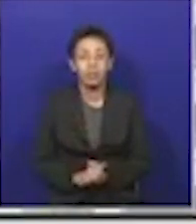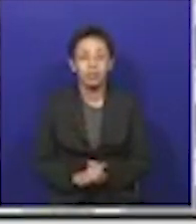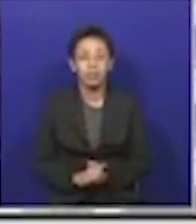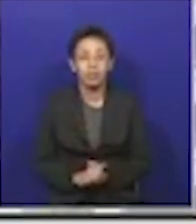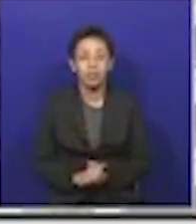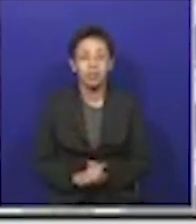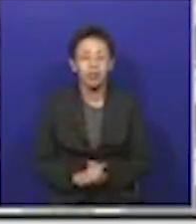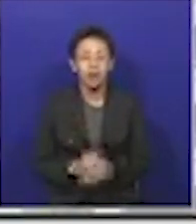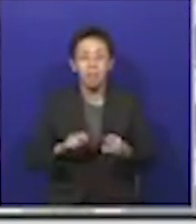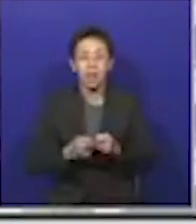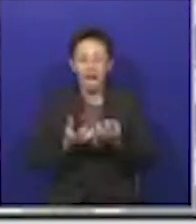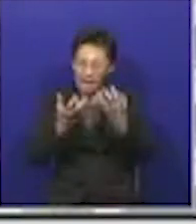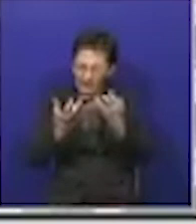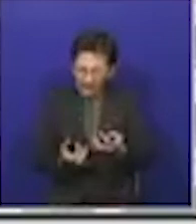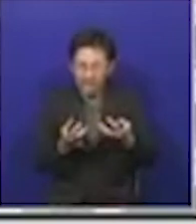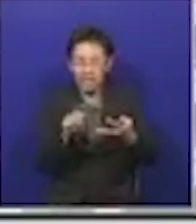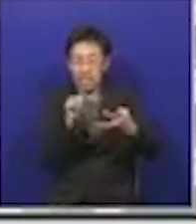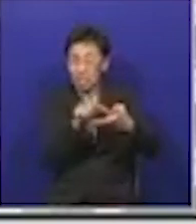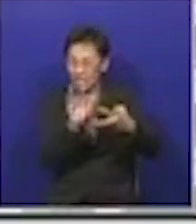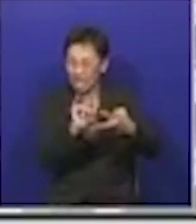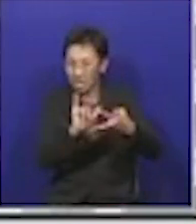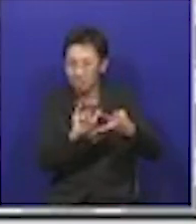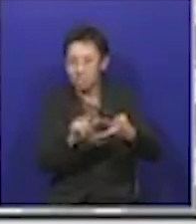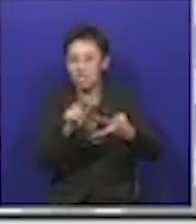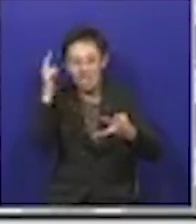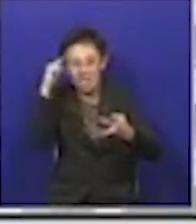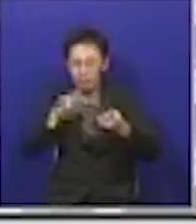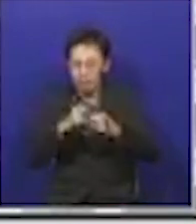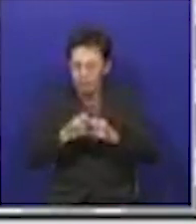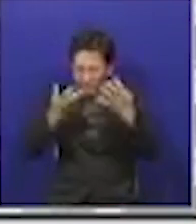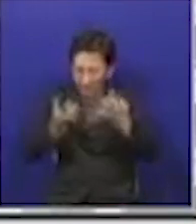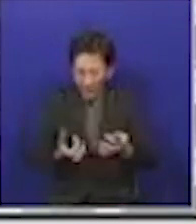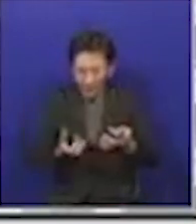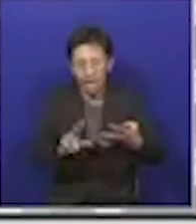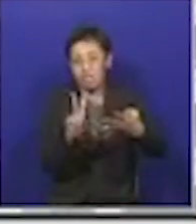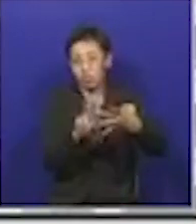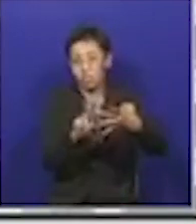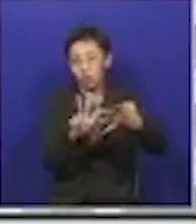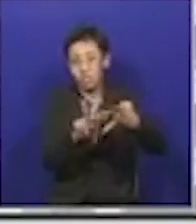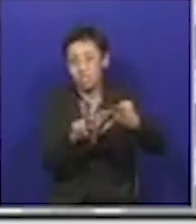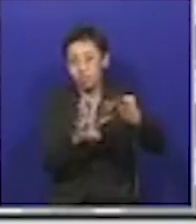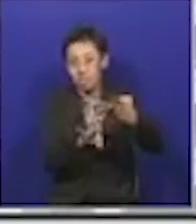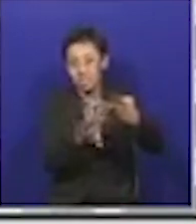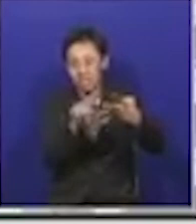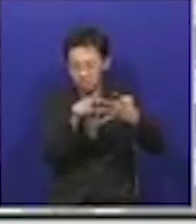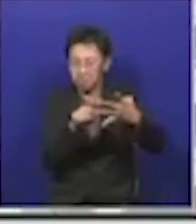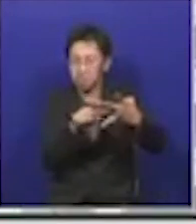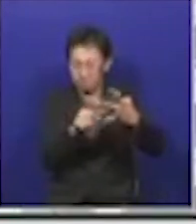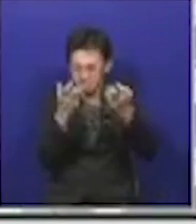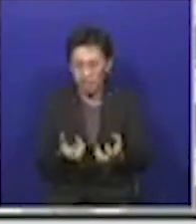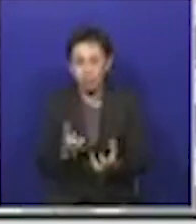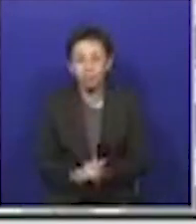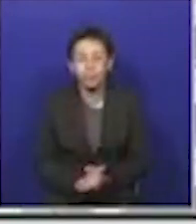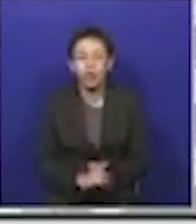างรุนแรงมหาศาลฮะยิ่งกว่าสึนามิอีกในไตรมาสที่2ที่3ที่4ฮะถ้